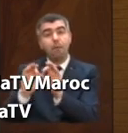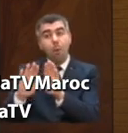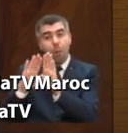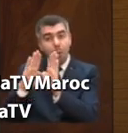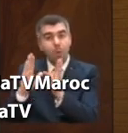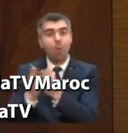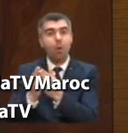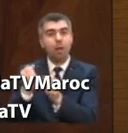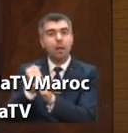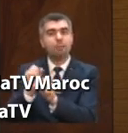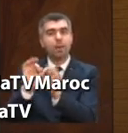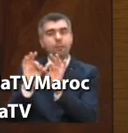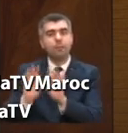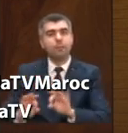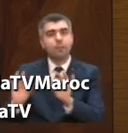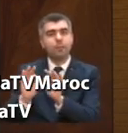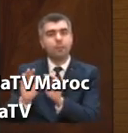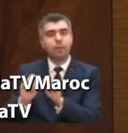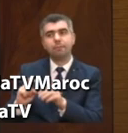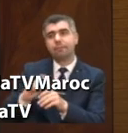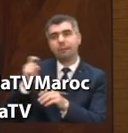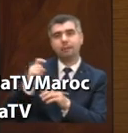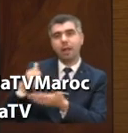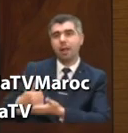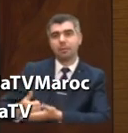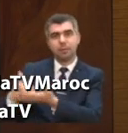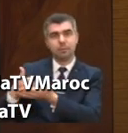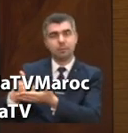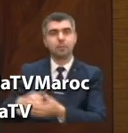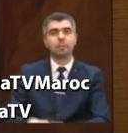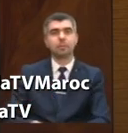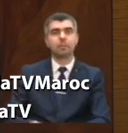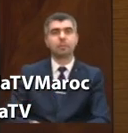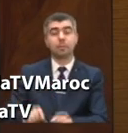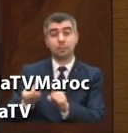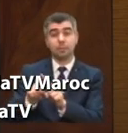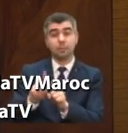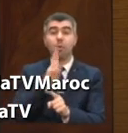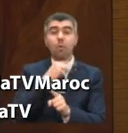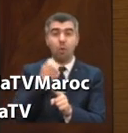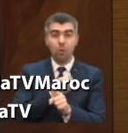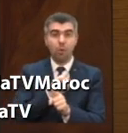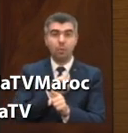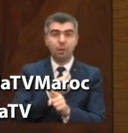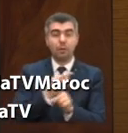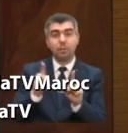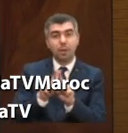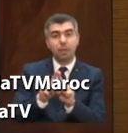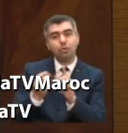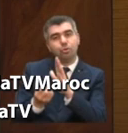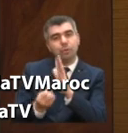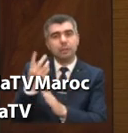كلي خلال هذه المرحلة كان غيتأدى لهم التعويض من هذاك الصندوق، والحال أن الدولة تدخلت من أجل وضع آلية